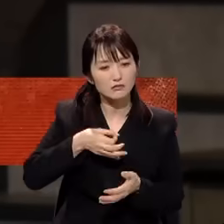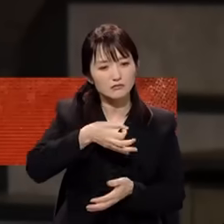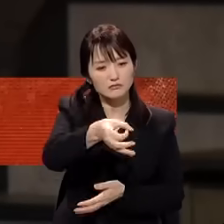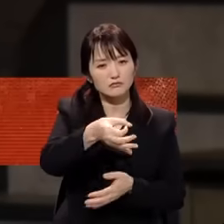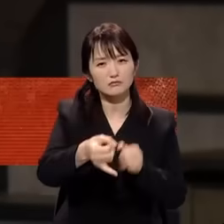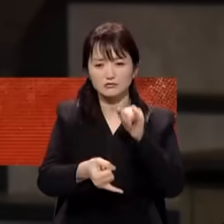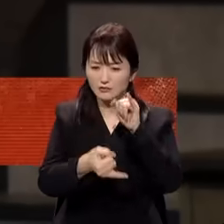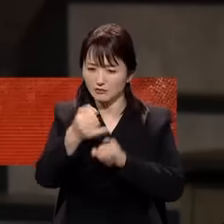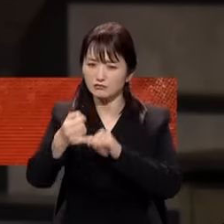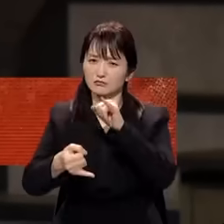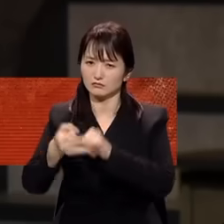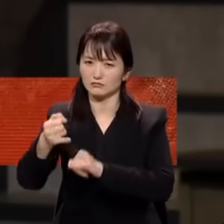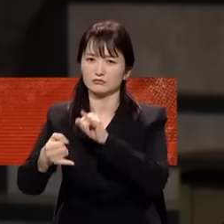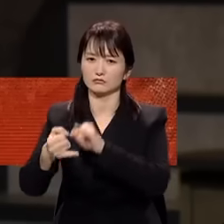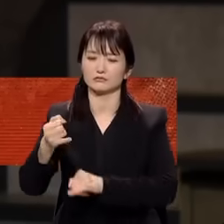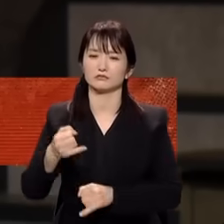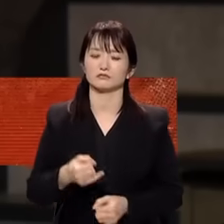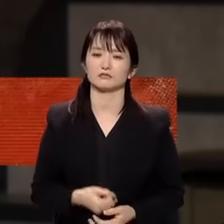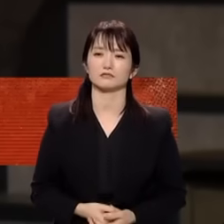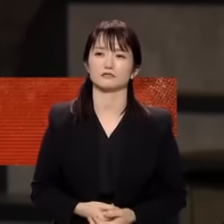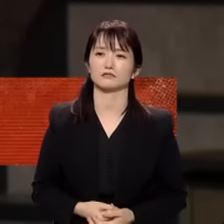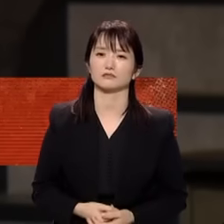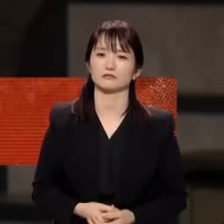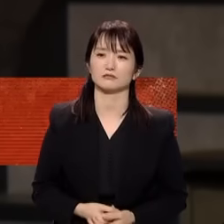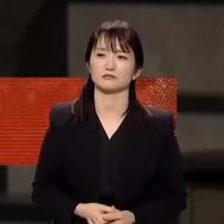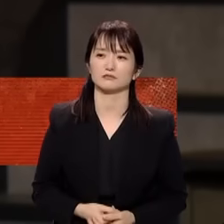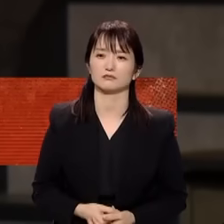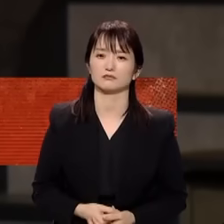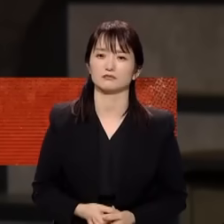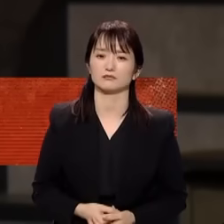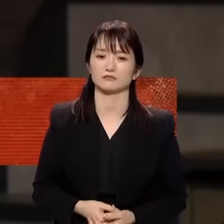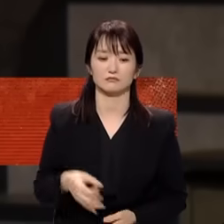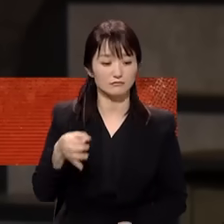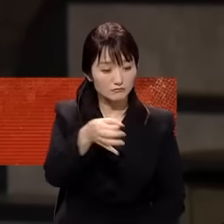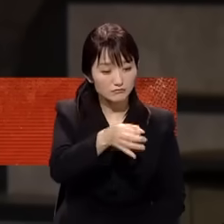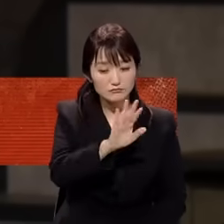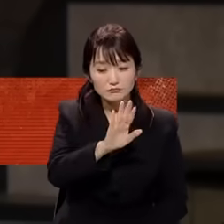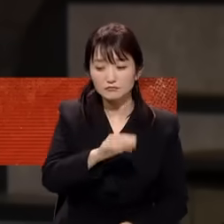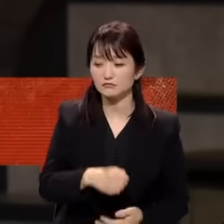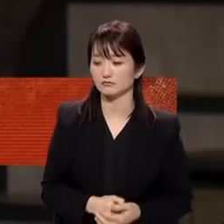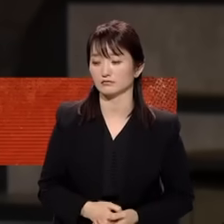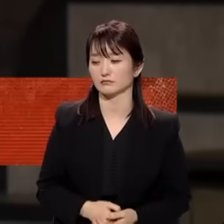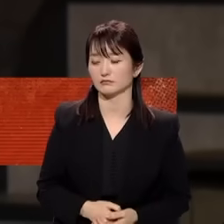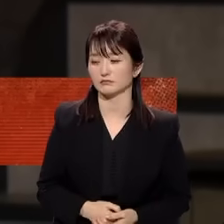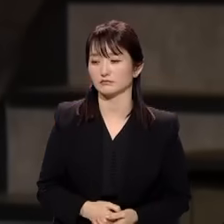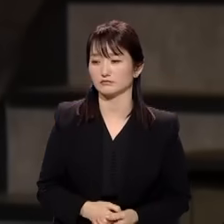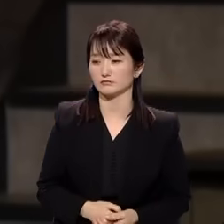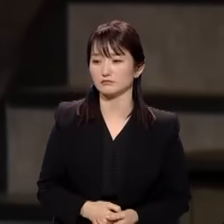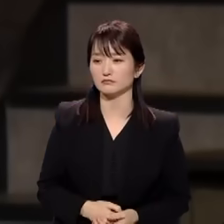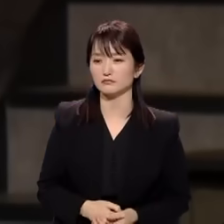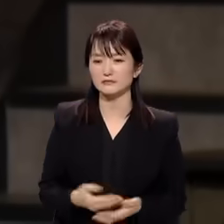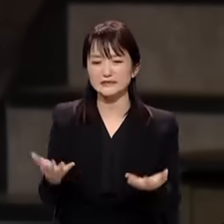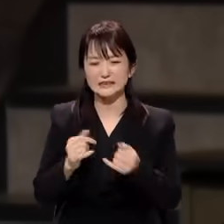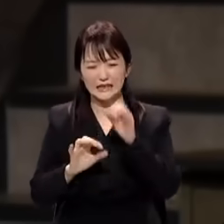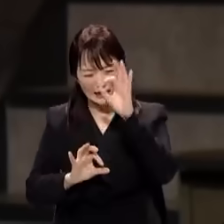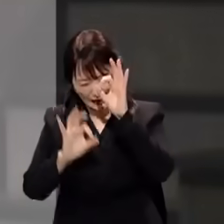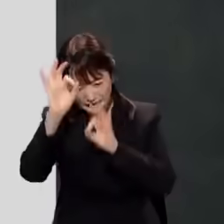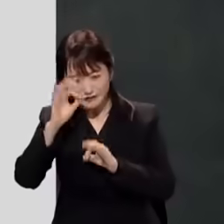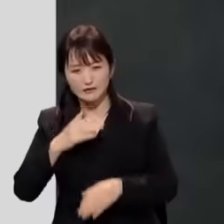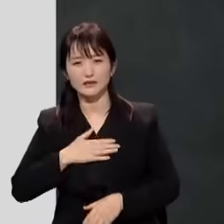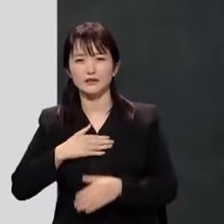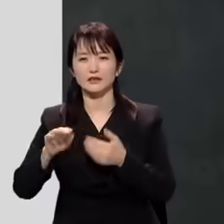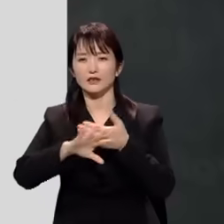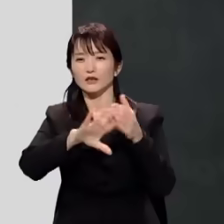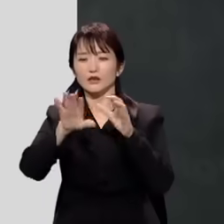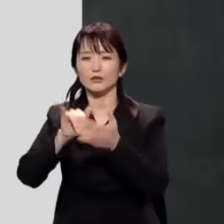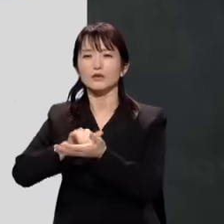이제 계속되는 것이죠. 그래서 실제 왜 월세를 안 내냐? 아, 우리 직원이 지금 실수를 했다. 그리고 내가 지금 해외에